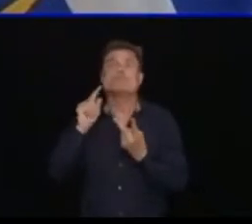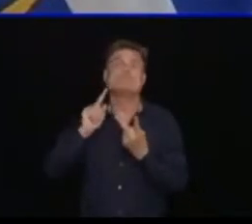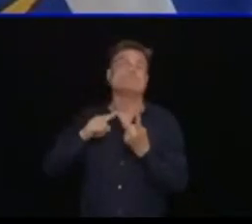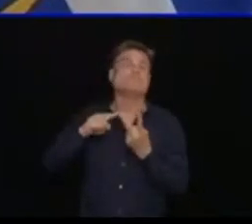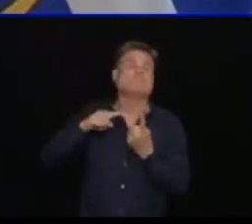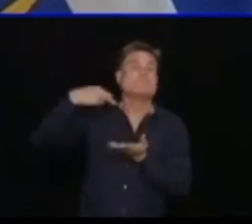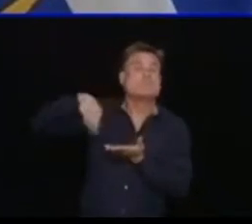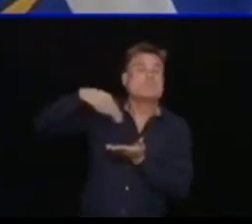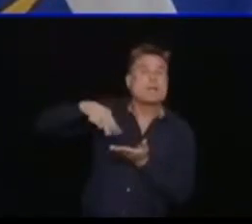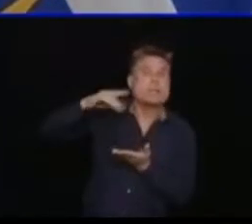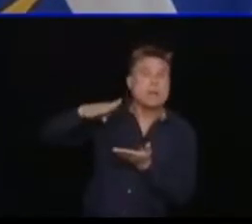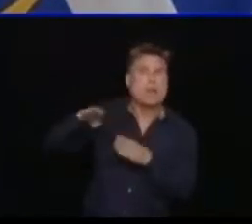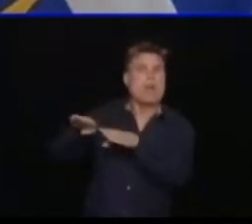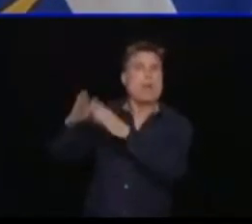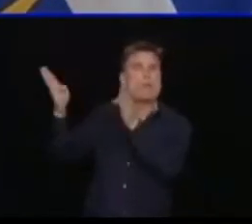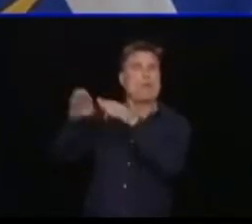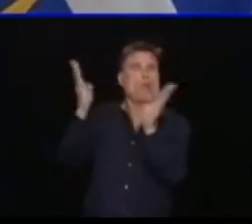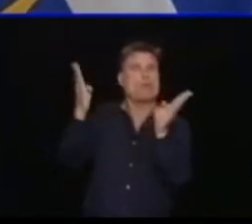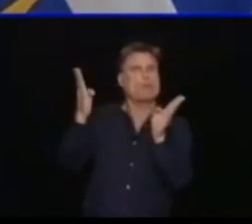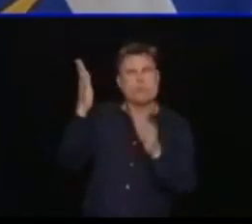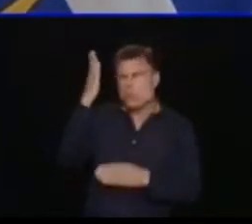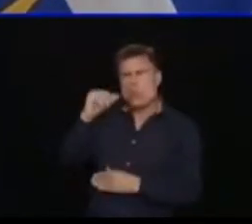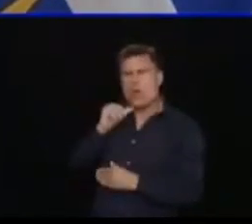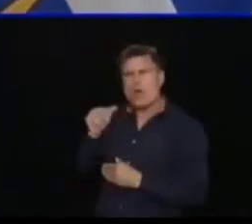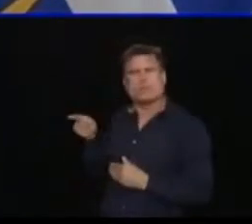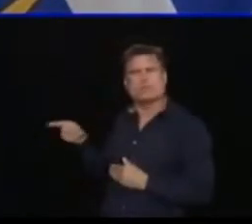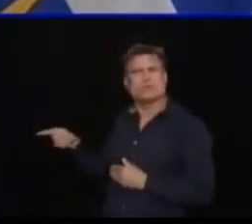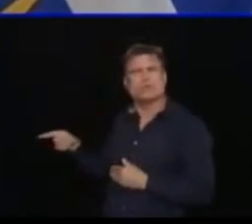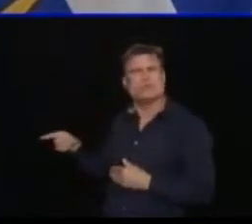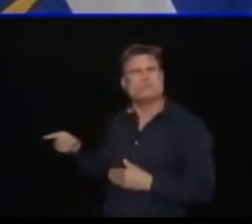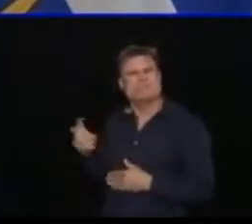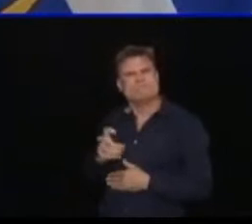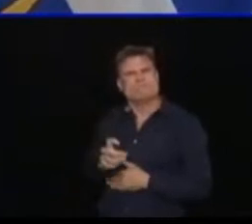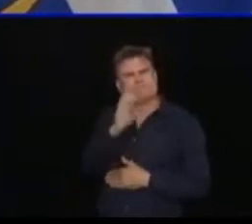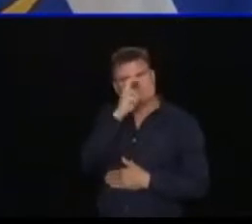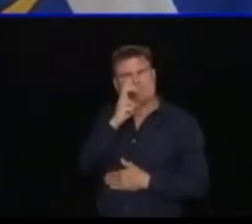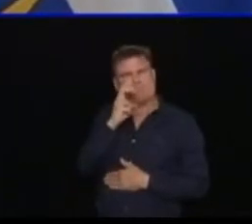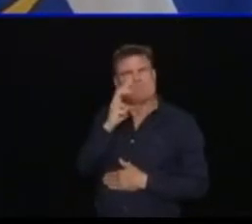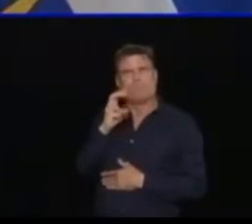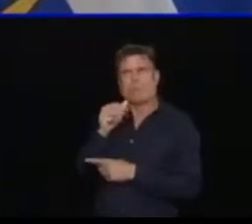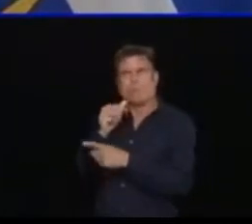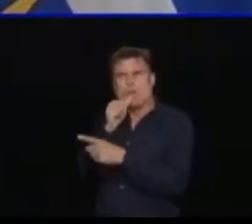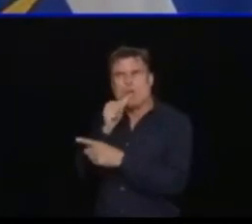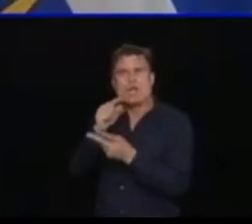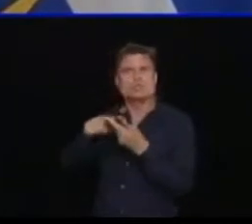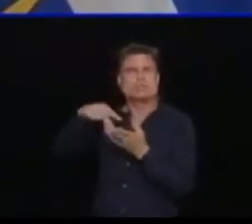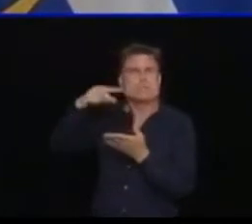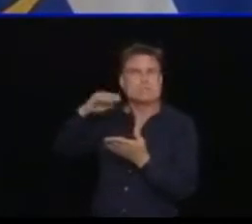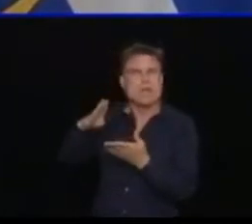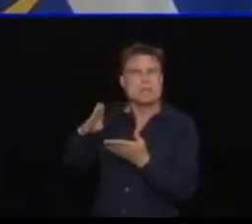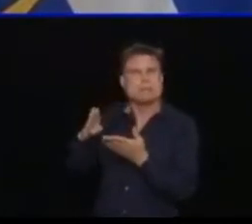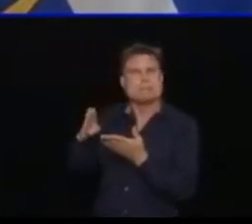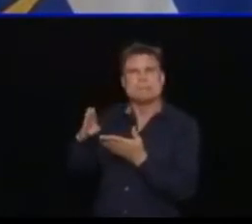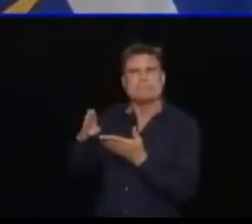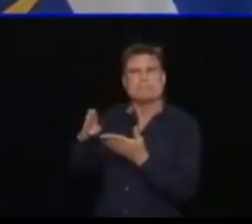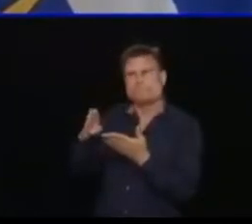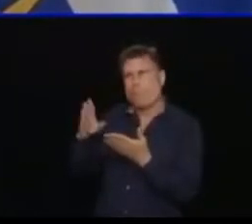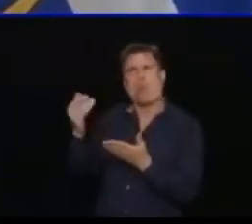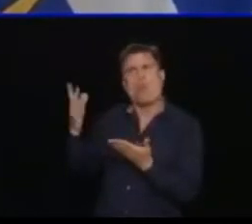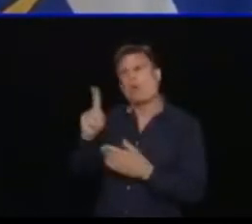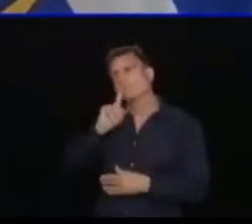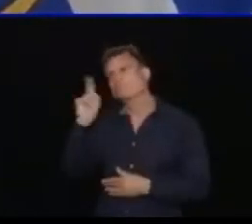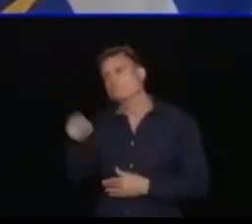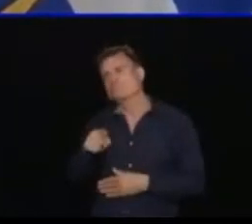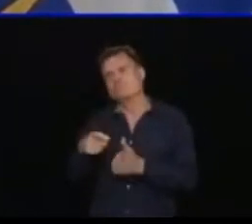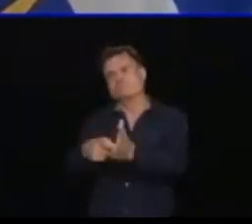现在 and 这个 spas? 数字上升还是年纪轻的人聚集 I 引 think 起 it's a 的 bit of a challenge 他 to 说 wear a 这个 mask 呢 when you're in 如果戴 a 口罩 place 的 where 话 you're 的 eating 确 and 是一 drinking. 个 So